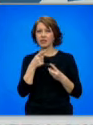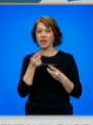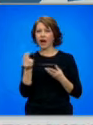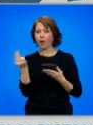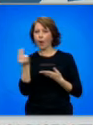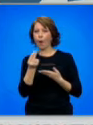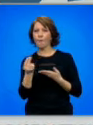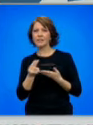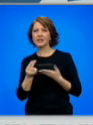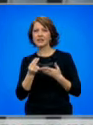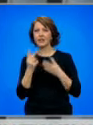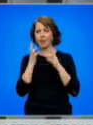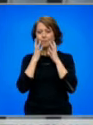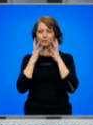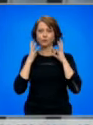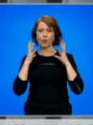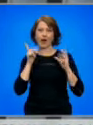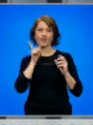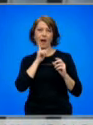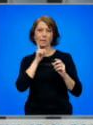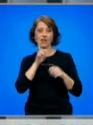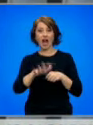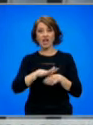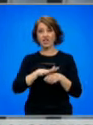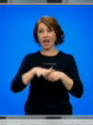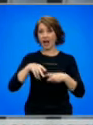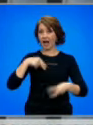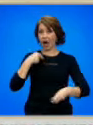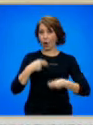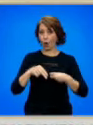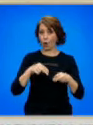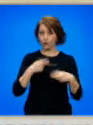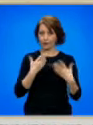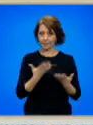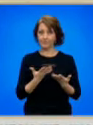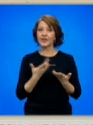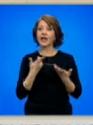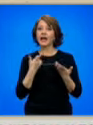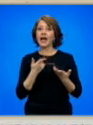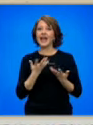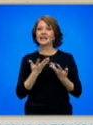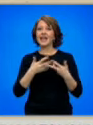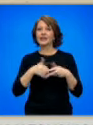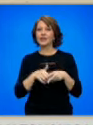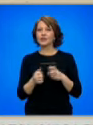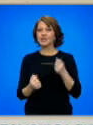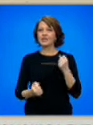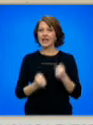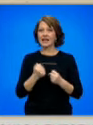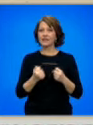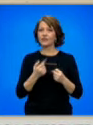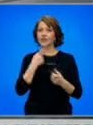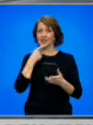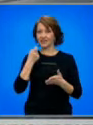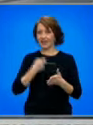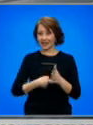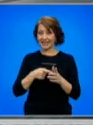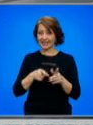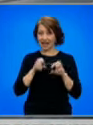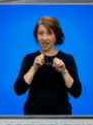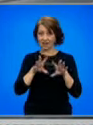с черна кожа, а задържанието от полицията е слаб и светъл. Техническото средство, с което се твърди, че е източена информация от ключа